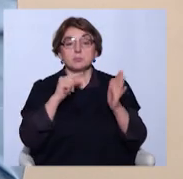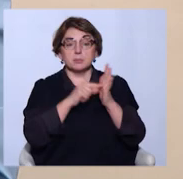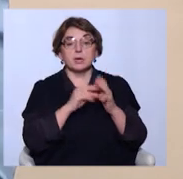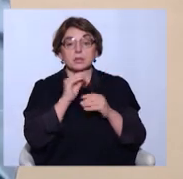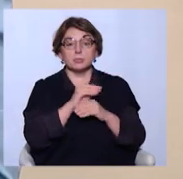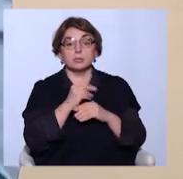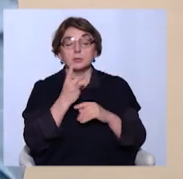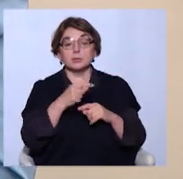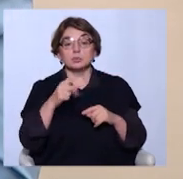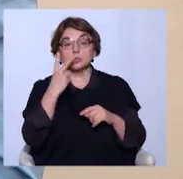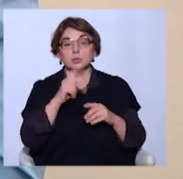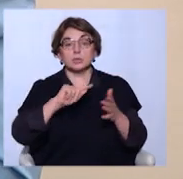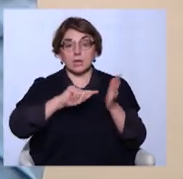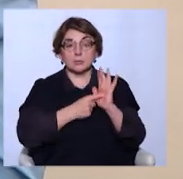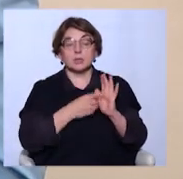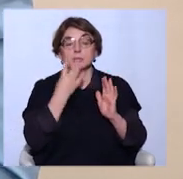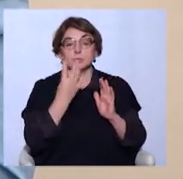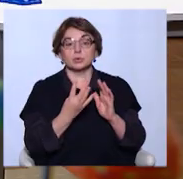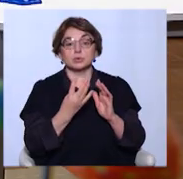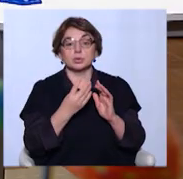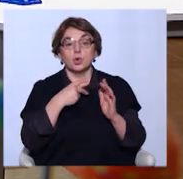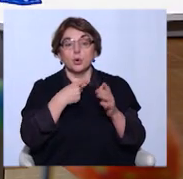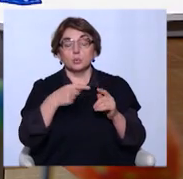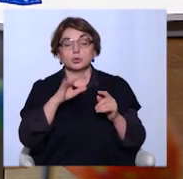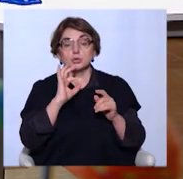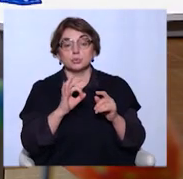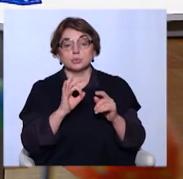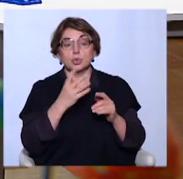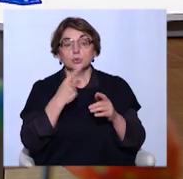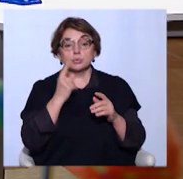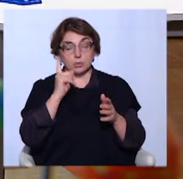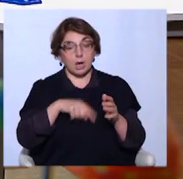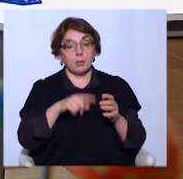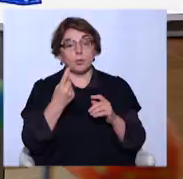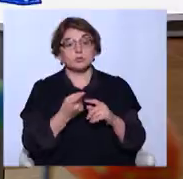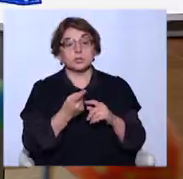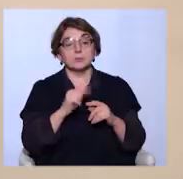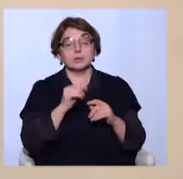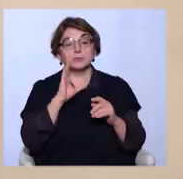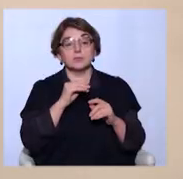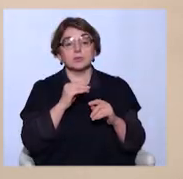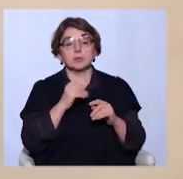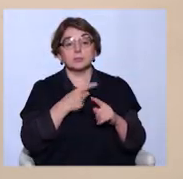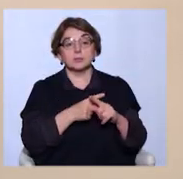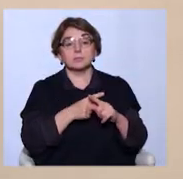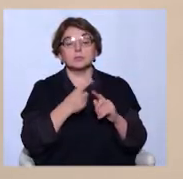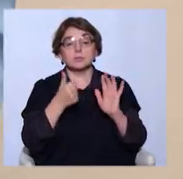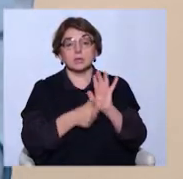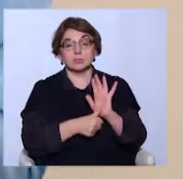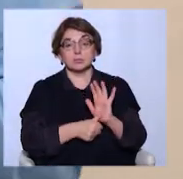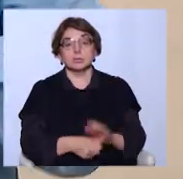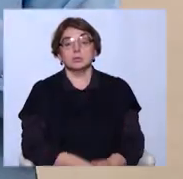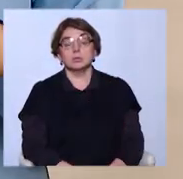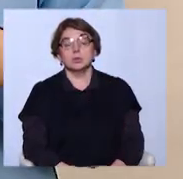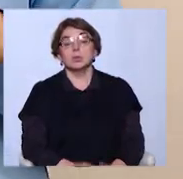მიმატებული მინუს 2 გამრავლებული 4-ზე უდრის 0-ს. თუ ამოხსნით ამ განტოლებას, რა თქმა უნდა, მივიღებთ ისევ იგივეს, პლუს